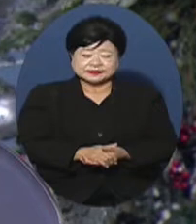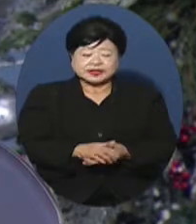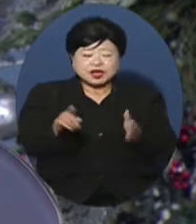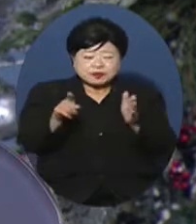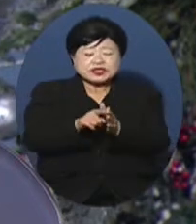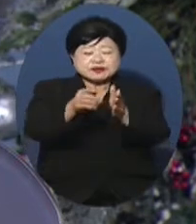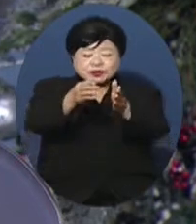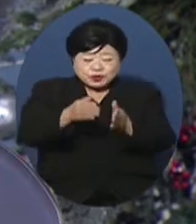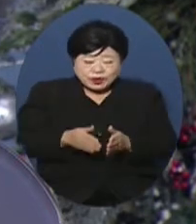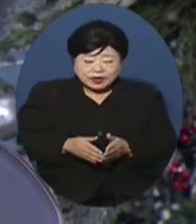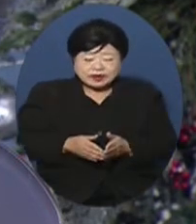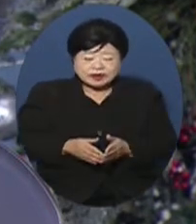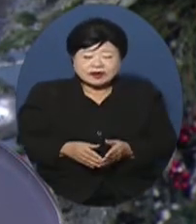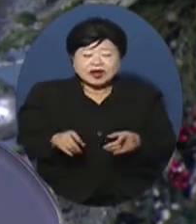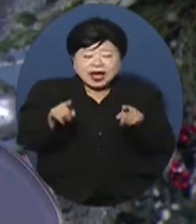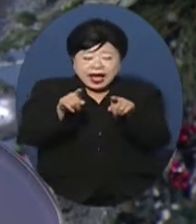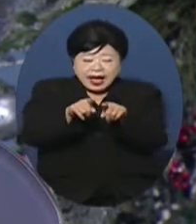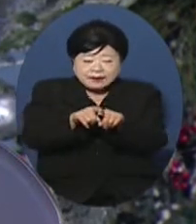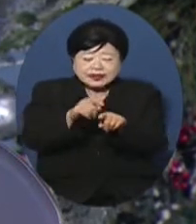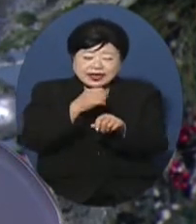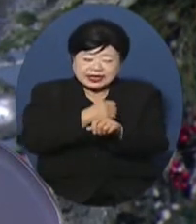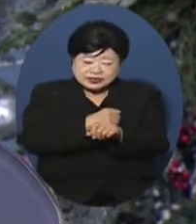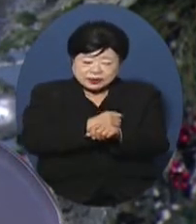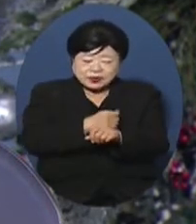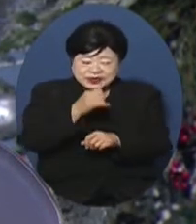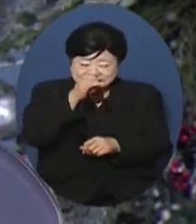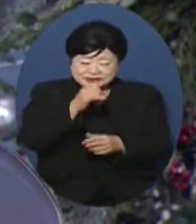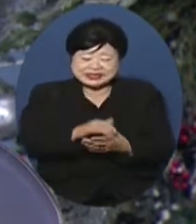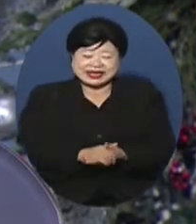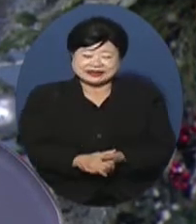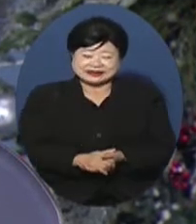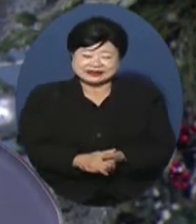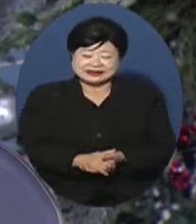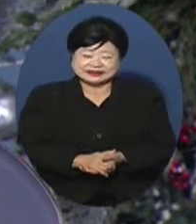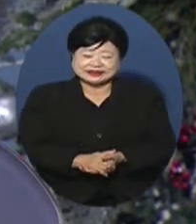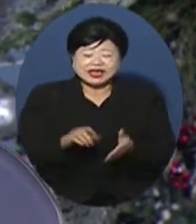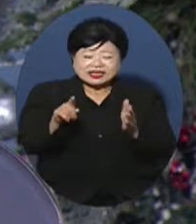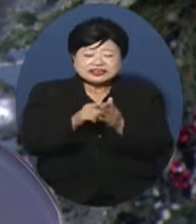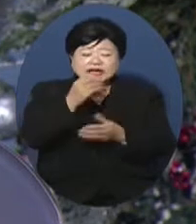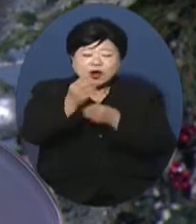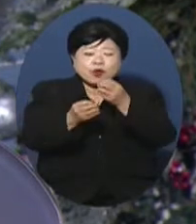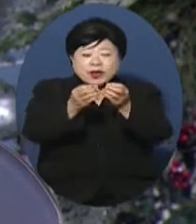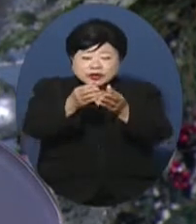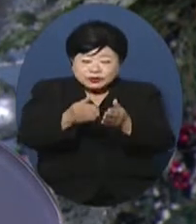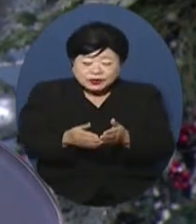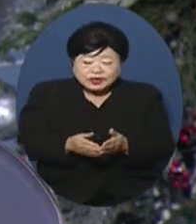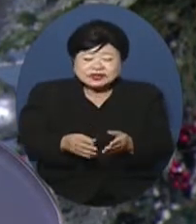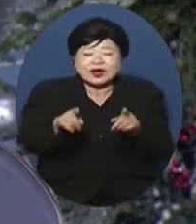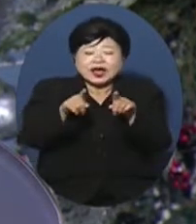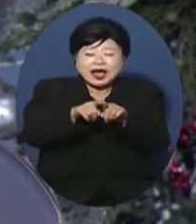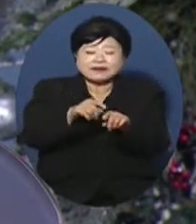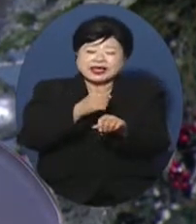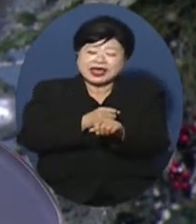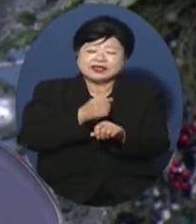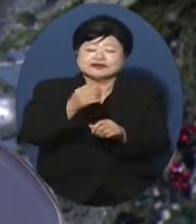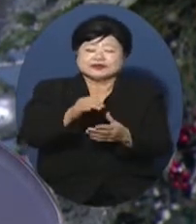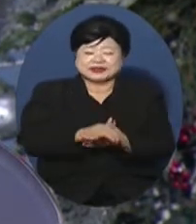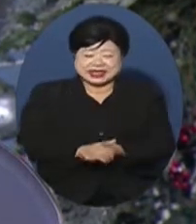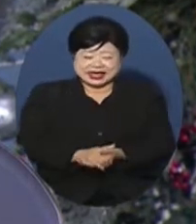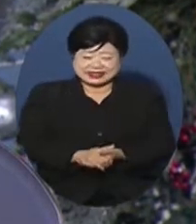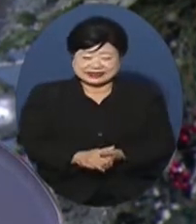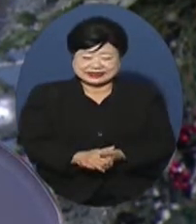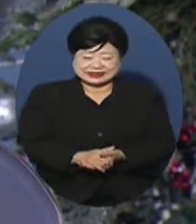믿음을 통하여 함께 에게 하시고 회심이 자 신앙고백 활동에서의 함께 해주신 표시